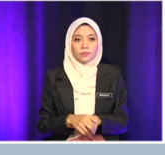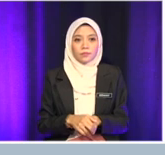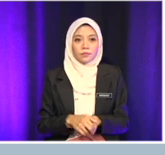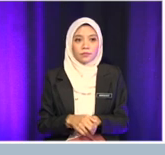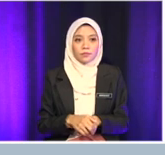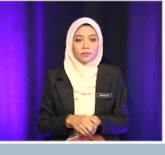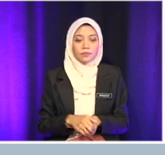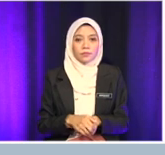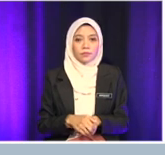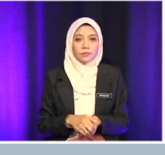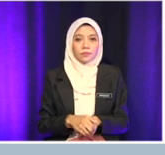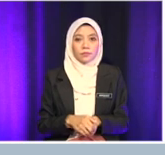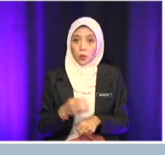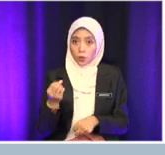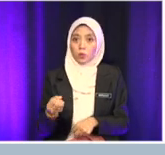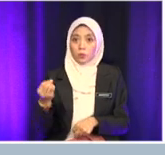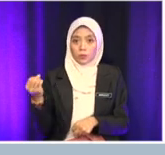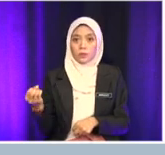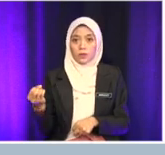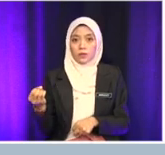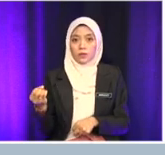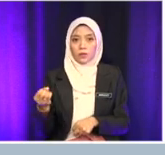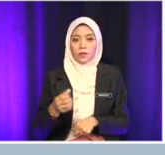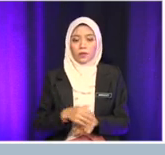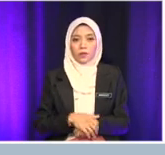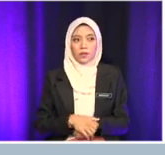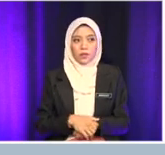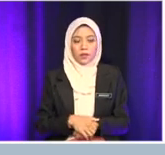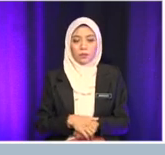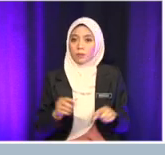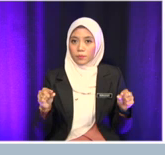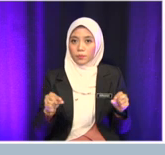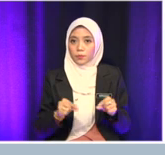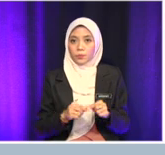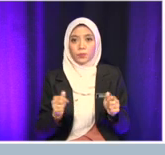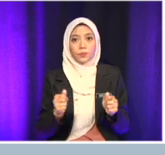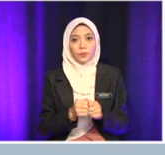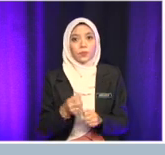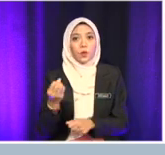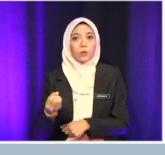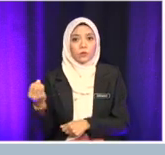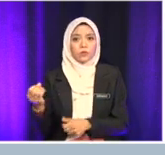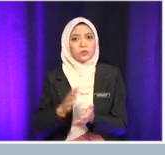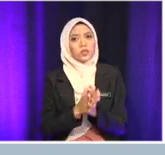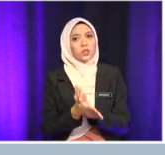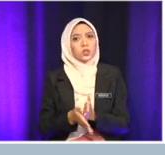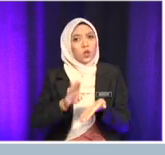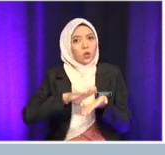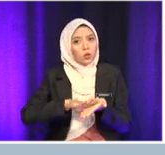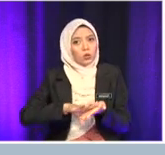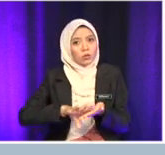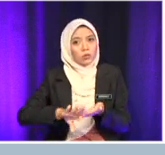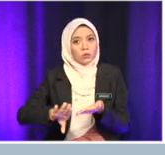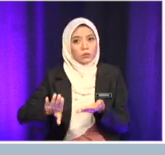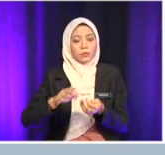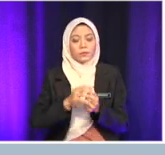dapati image dan objek kita tadi bertindak dengan objek maka kena tolak dulu dengan luas objek yang tak